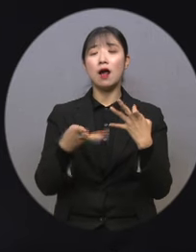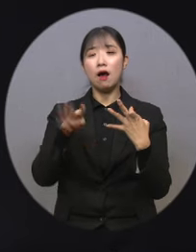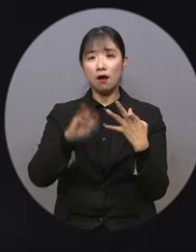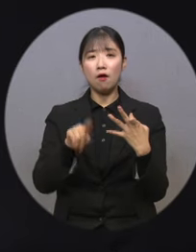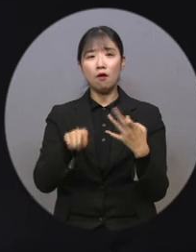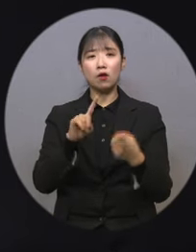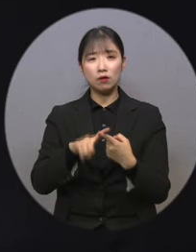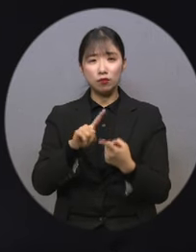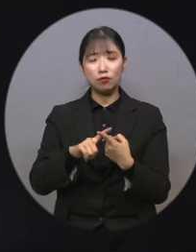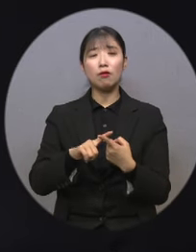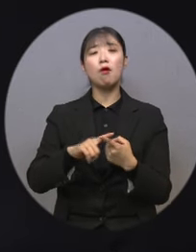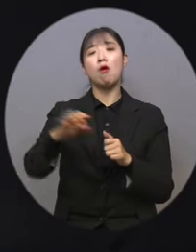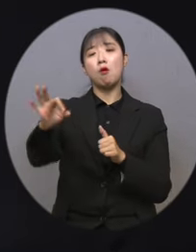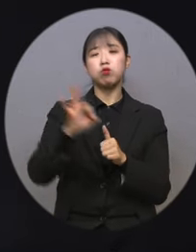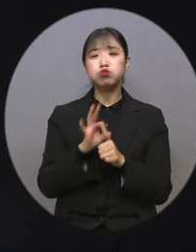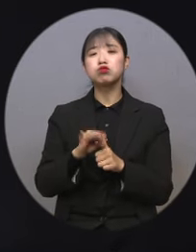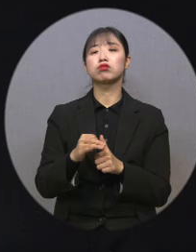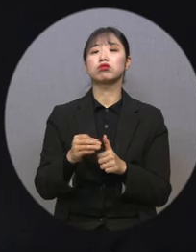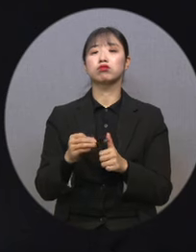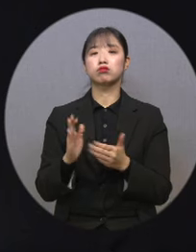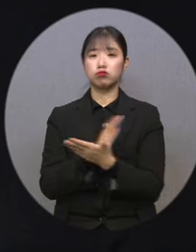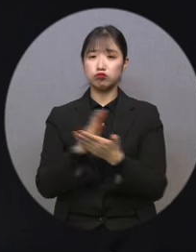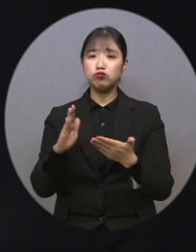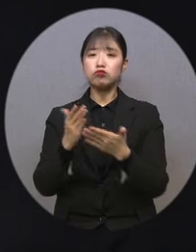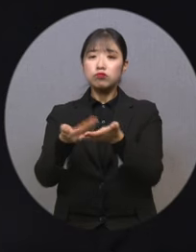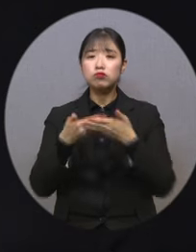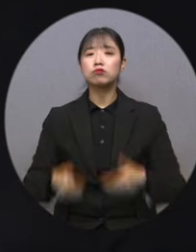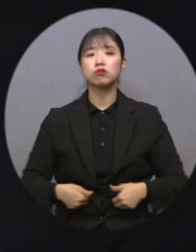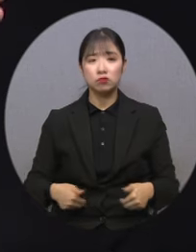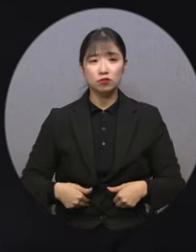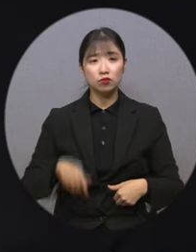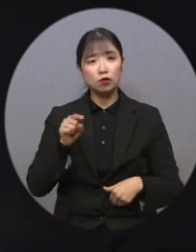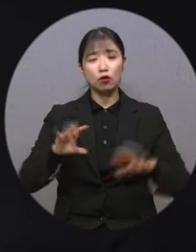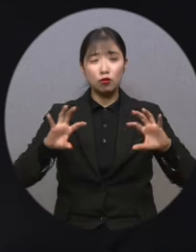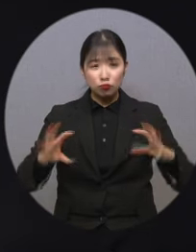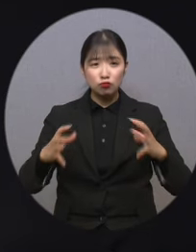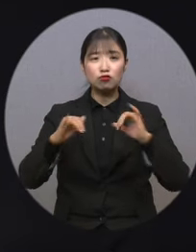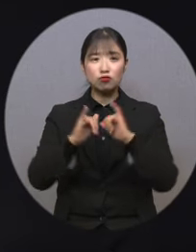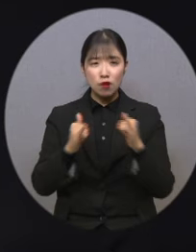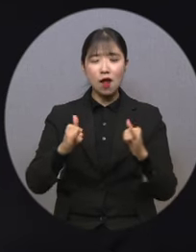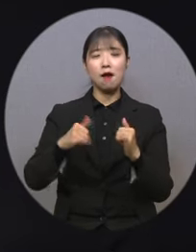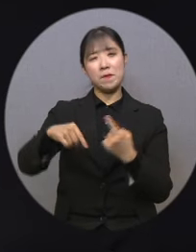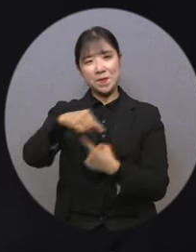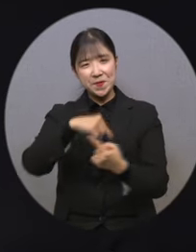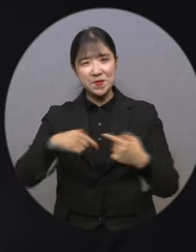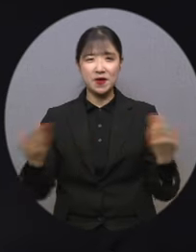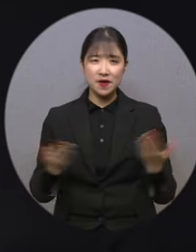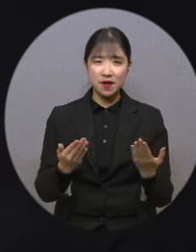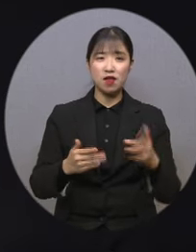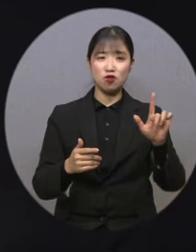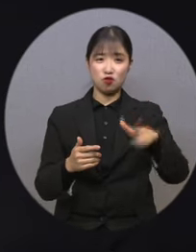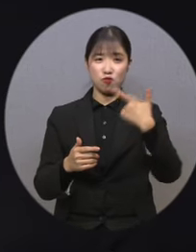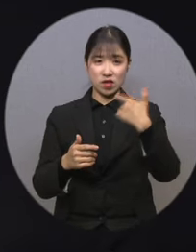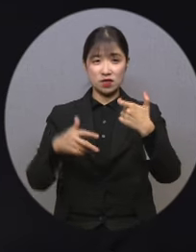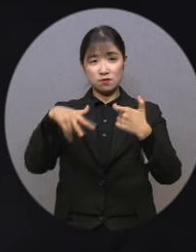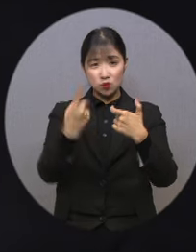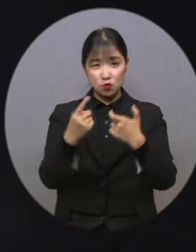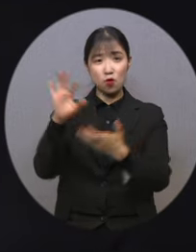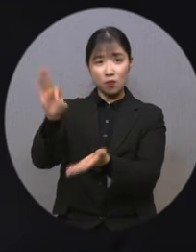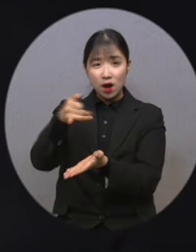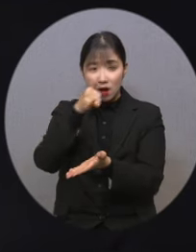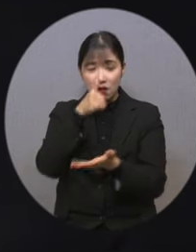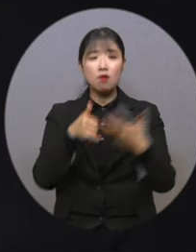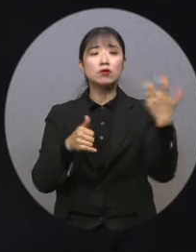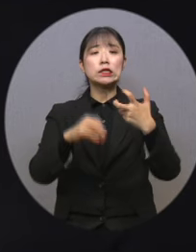대해서 배당금이 있어야 되는 거예요. 그럼 국가가 영업을 해서 세금을 610조를 걷었으면 70%는